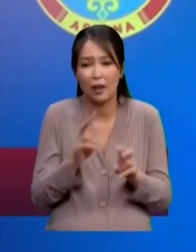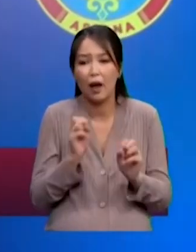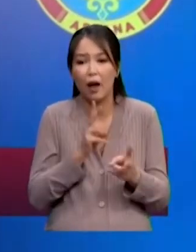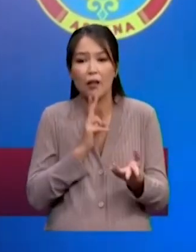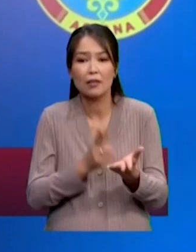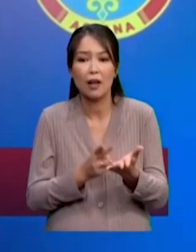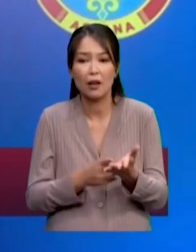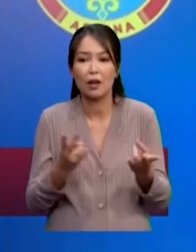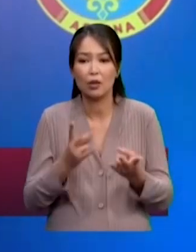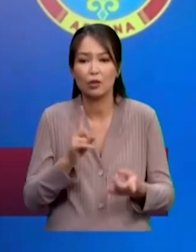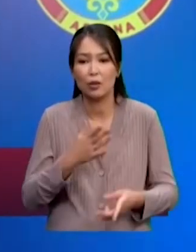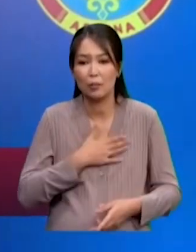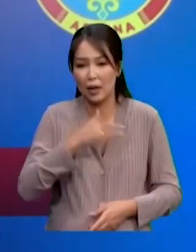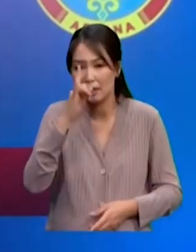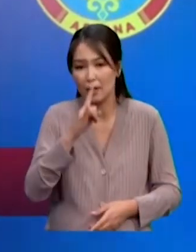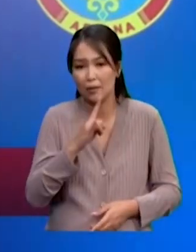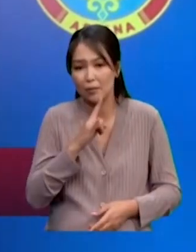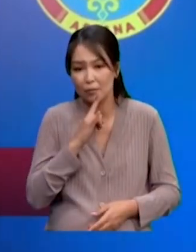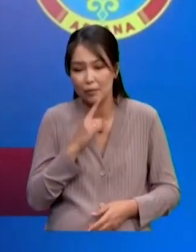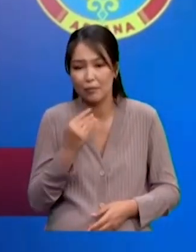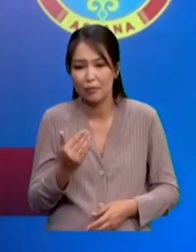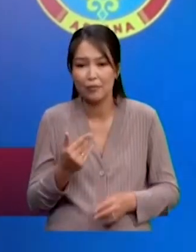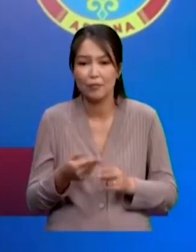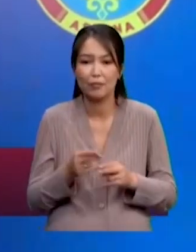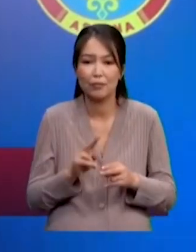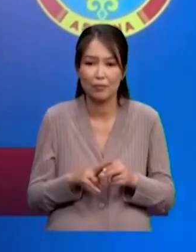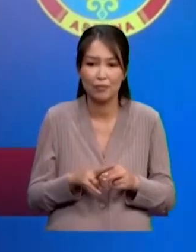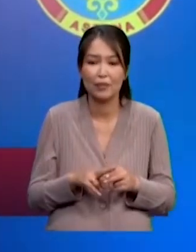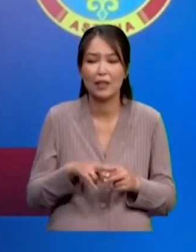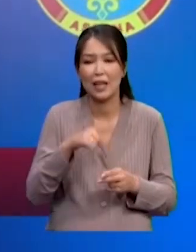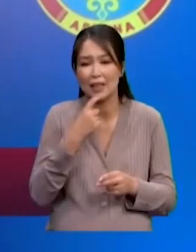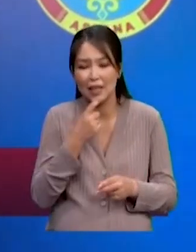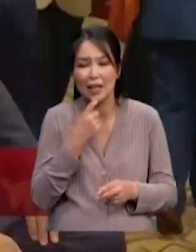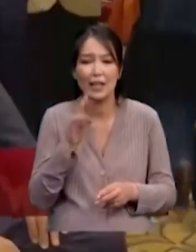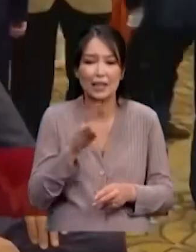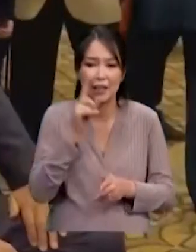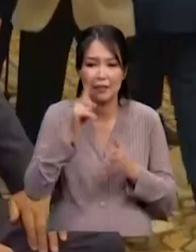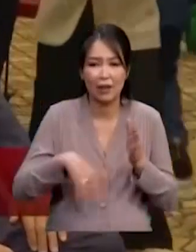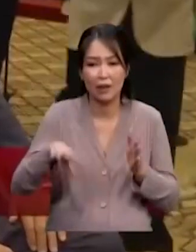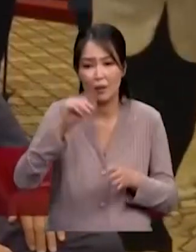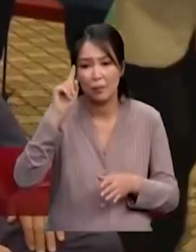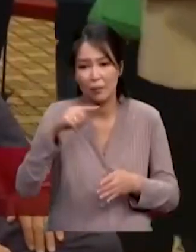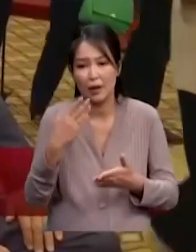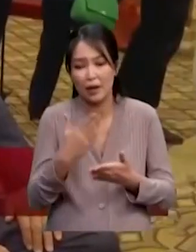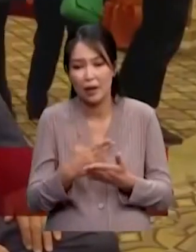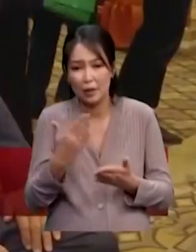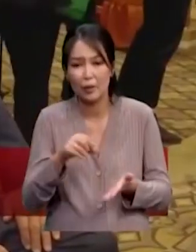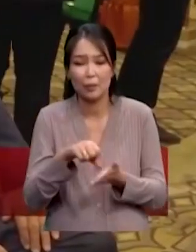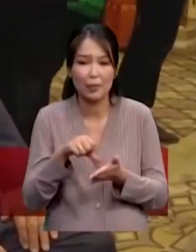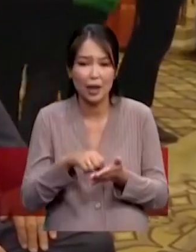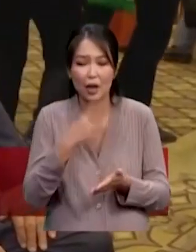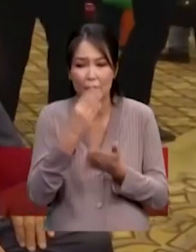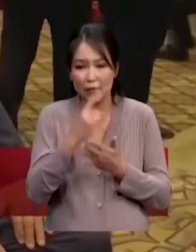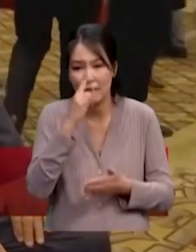дәлелдетуге қазақ екенімізді. Тек қана деген өз түріміз, салт-дәстүріміз, тіліміз өзіміз білеміз ғой енді. Жеті атасын жатқа соғады, ана тілінде